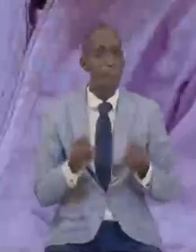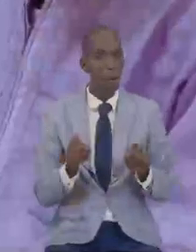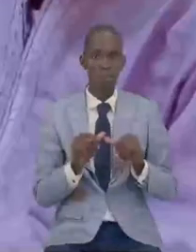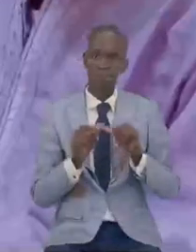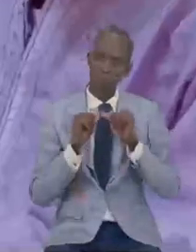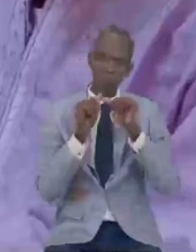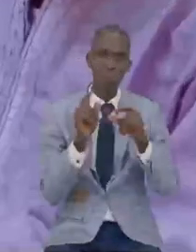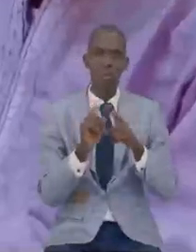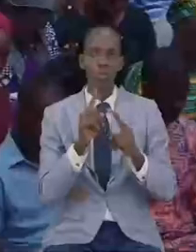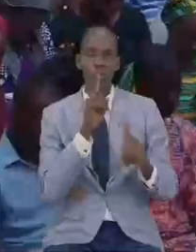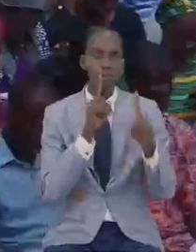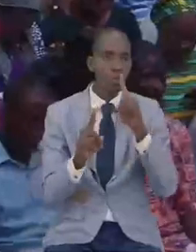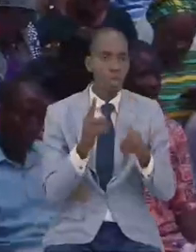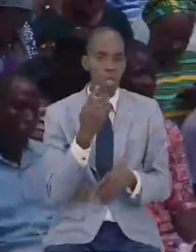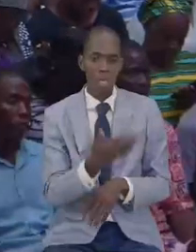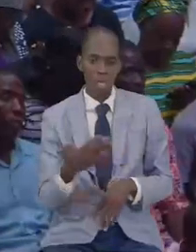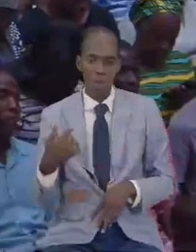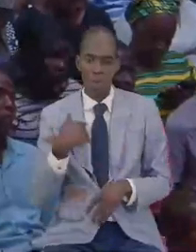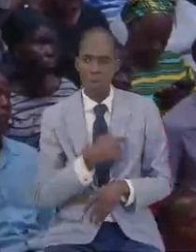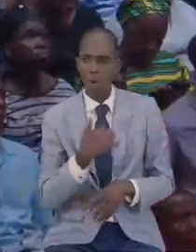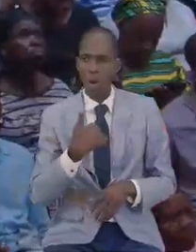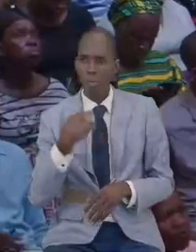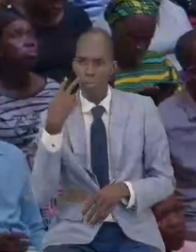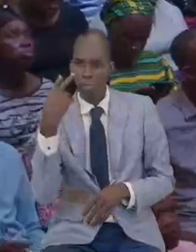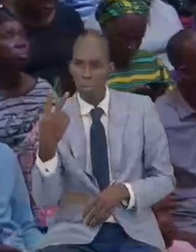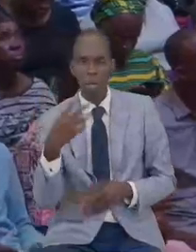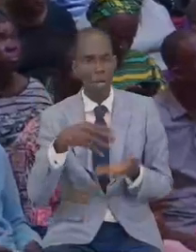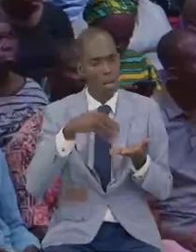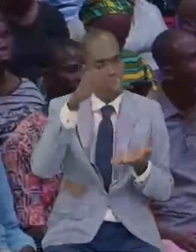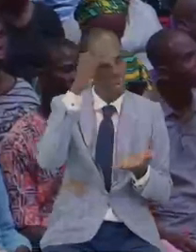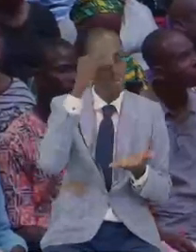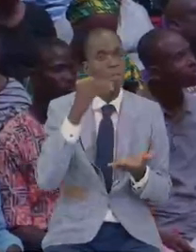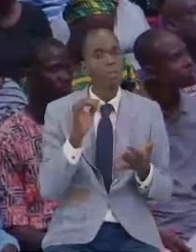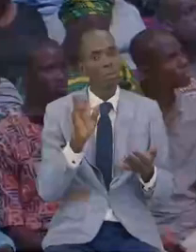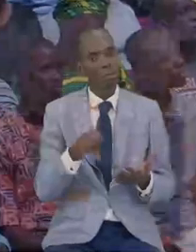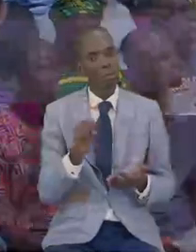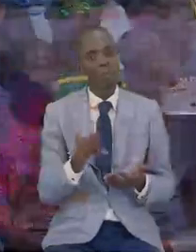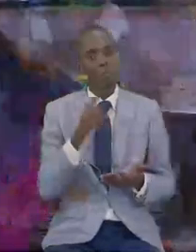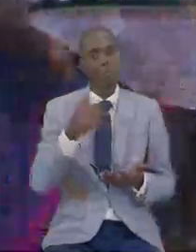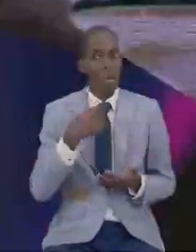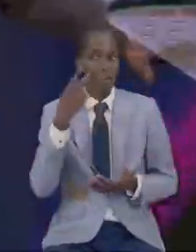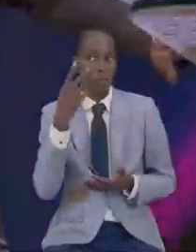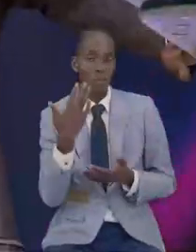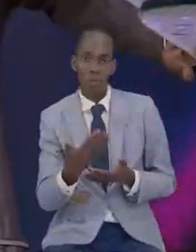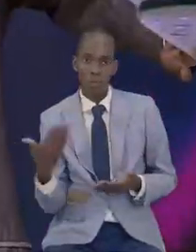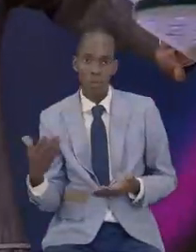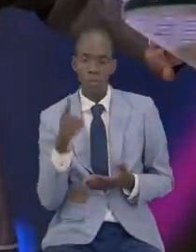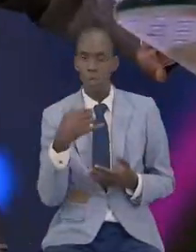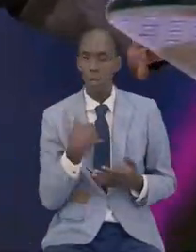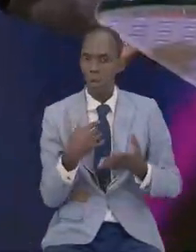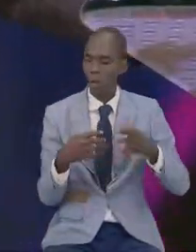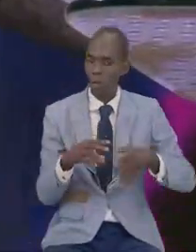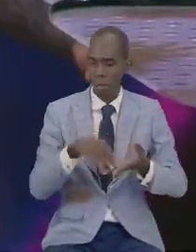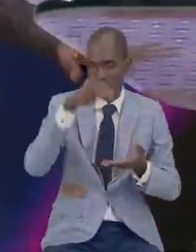que nous avons vu et entendu. C'est pourquoi ils ont vu quelque chose, ils ont entendu